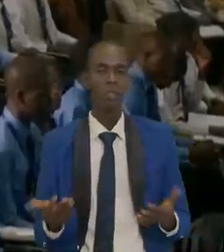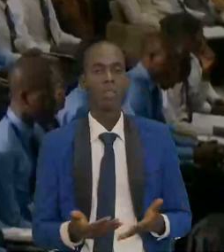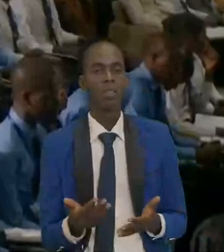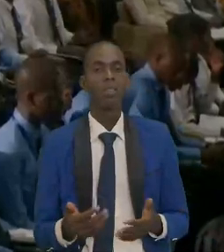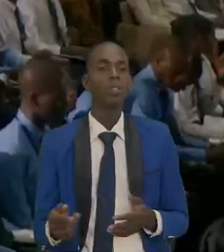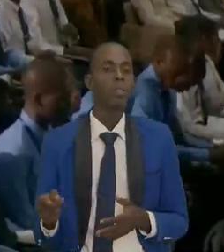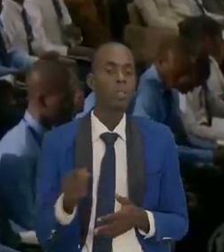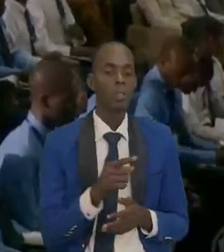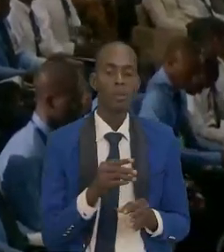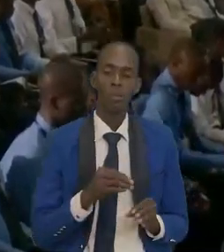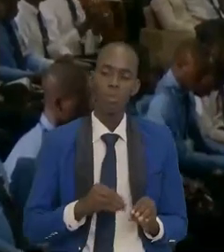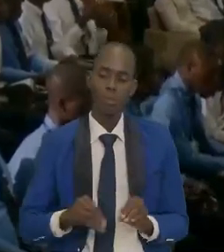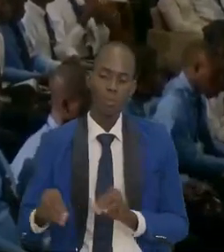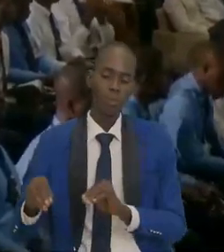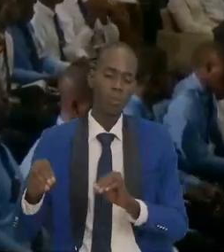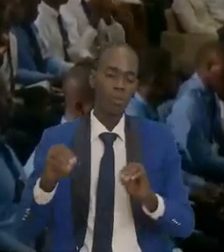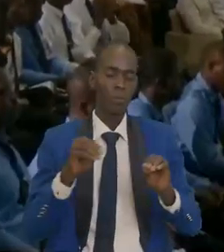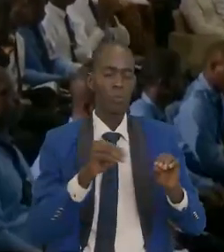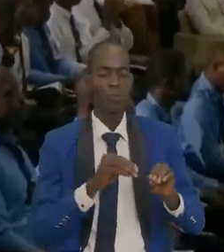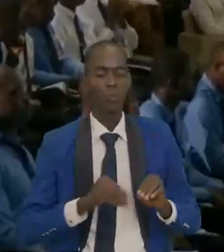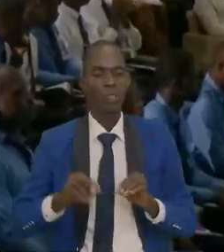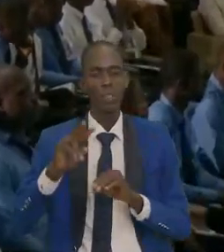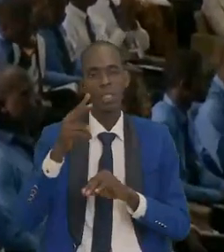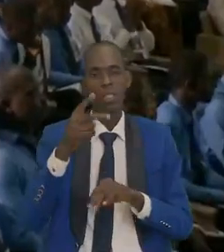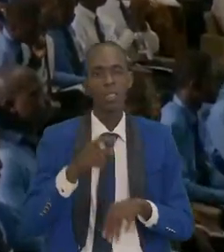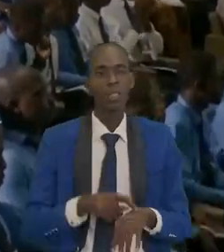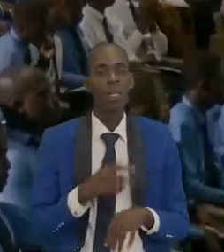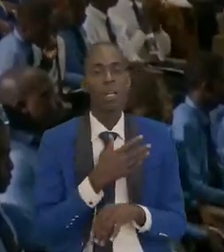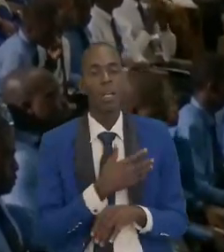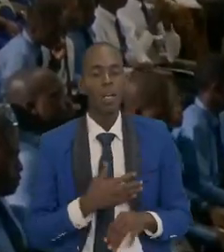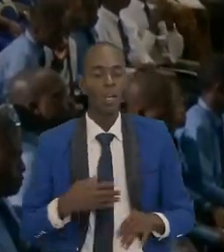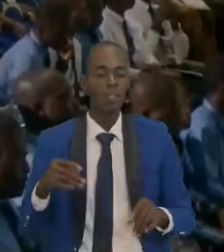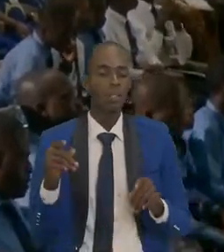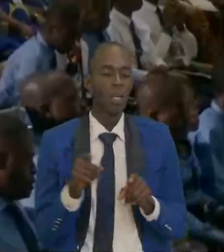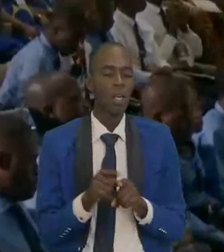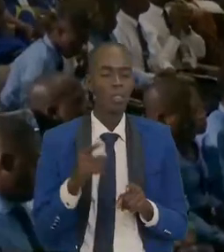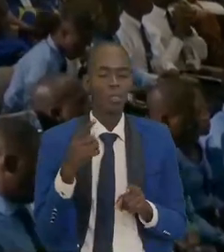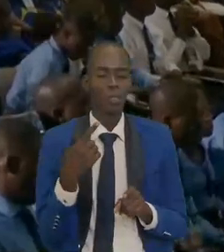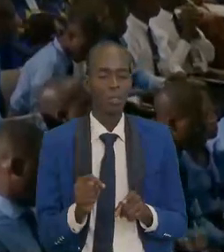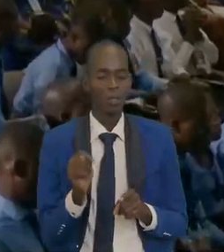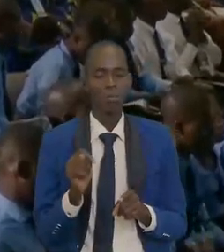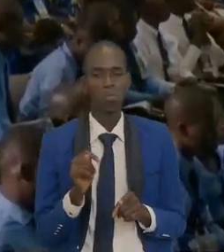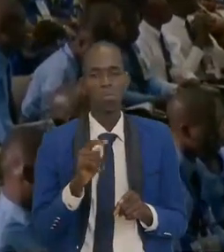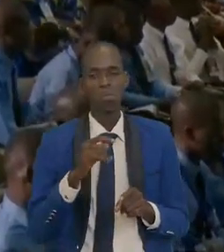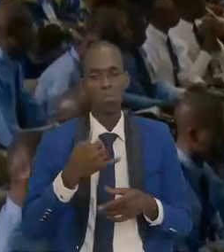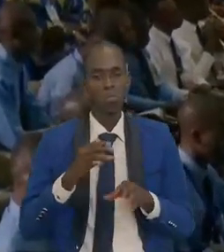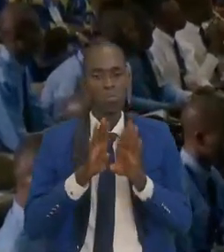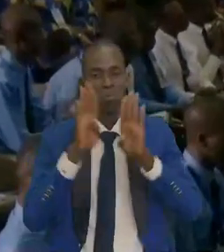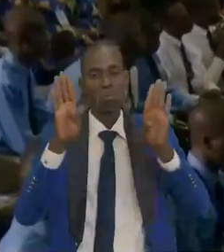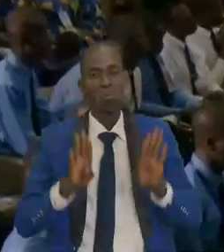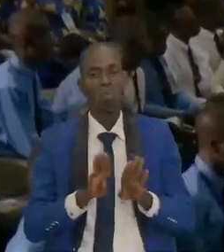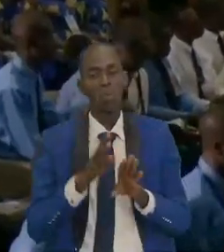ont fait le tour le deuxième jour. Et les murailles de Jéricho racontaient l'histoire.